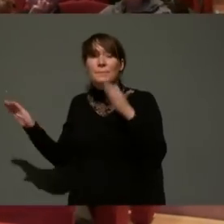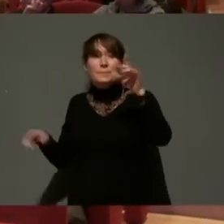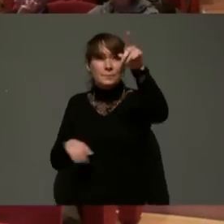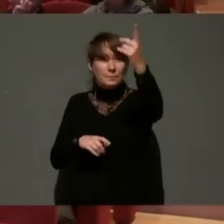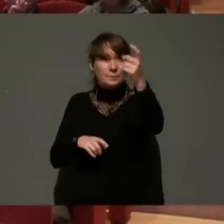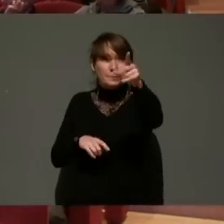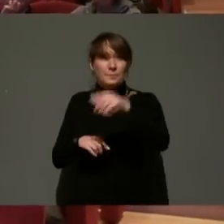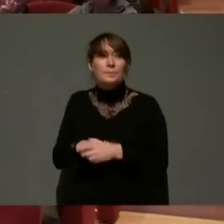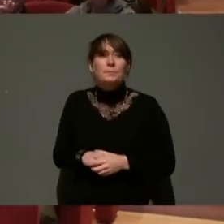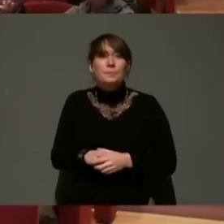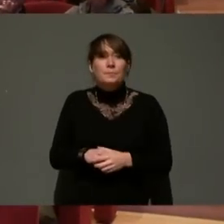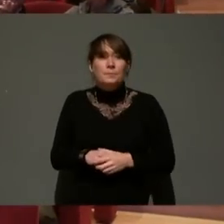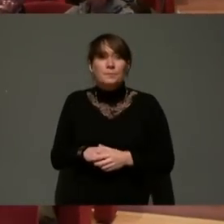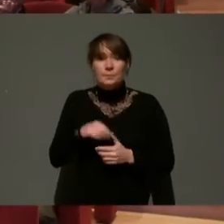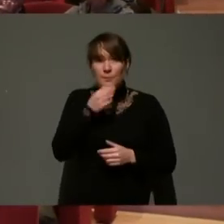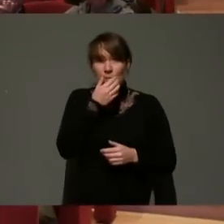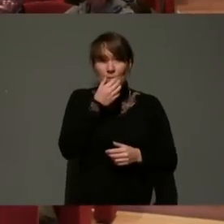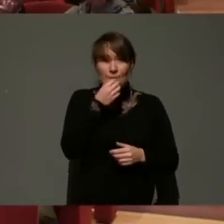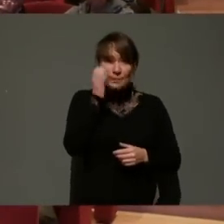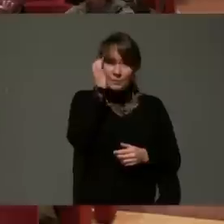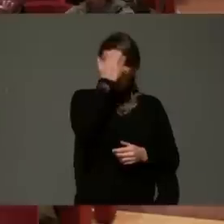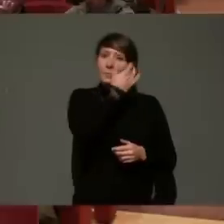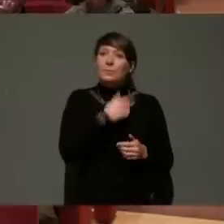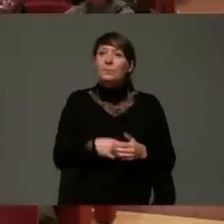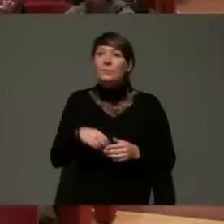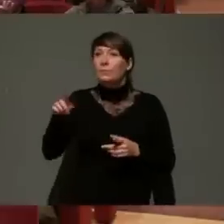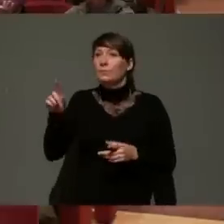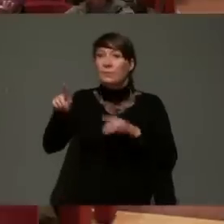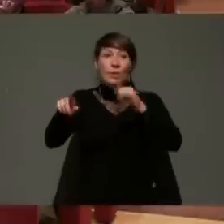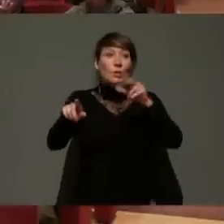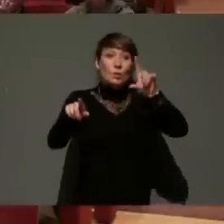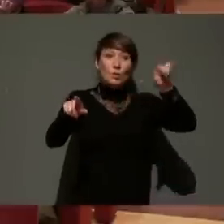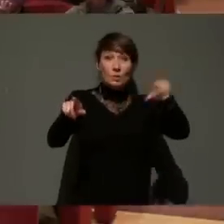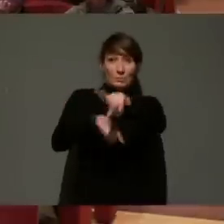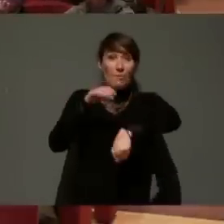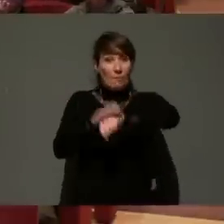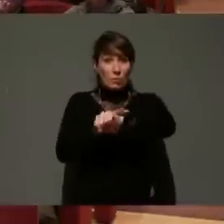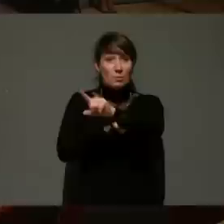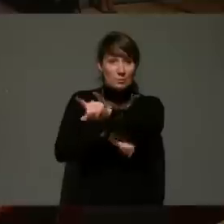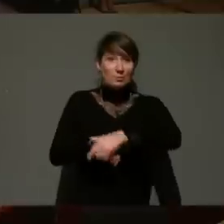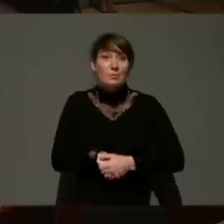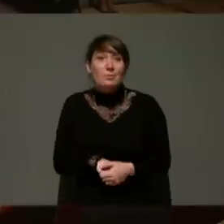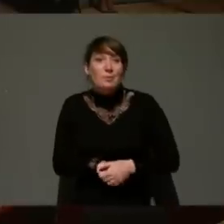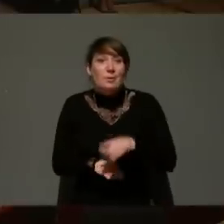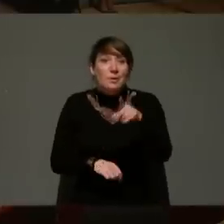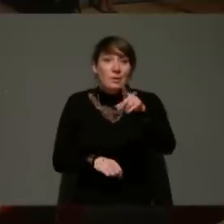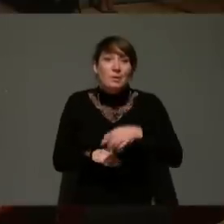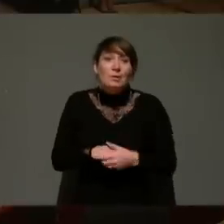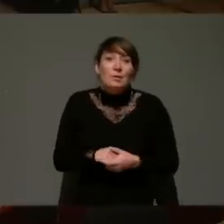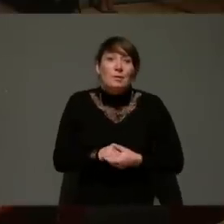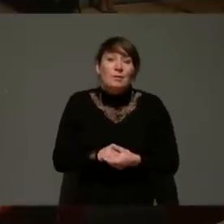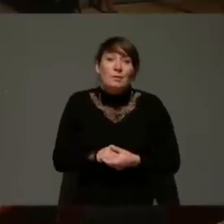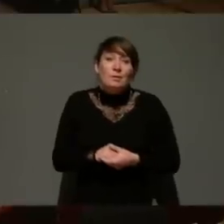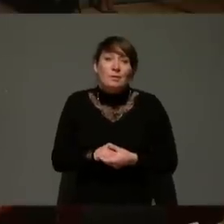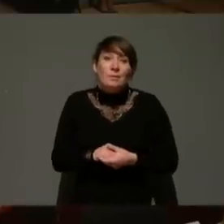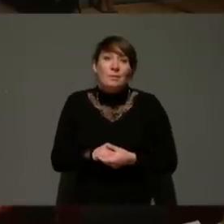Oui, Julie, s'il te plaît, merci. Julie, joueuse de foot, s'il vous plaît. Voilà, bonsoir à tous. Jean-Luc,